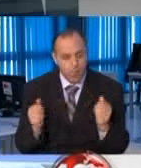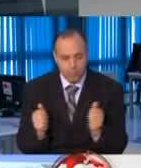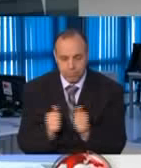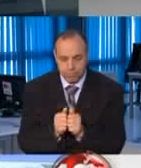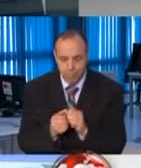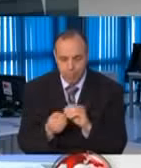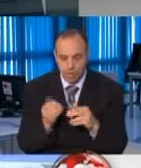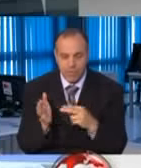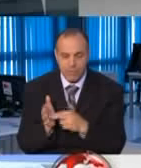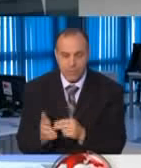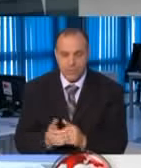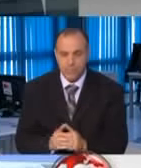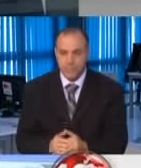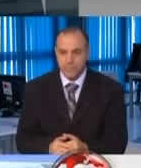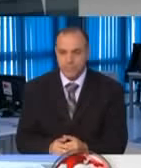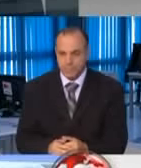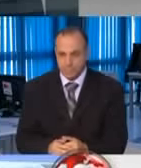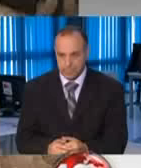أطراف الأزمة السورية.